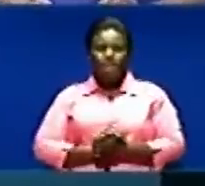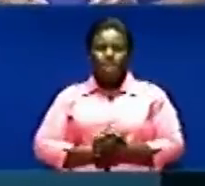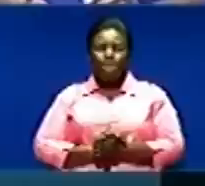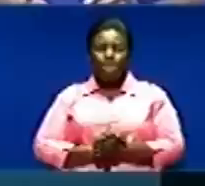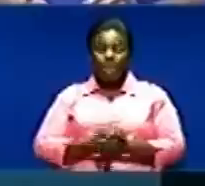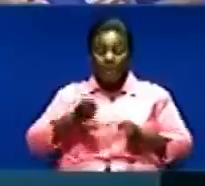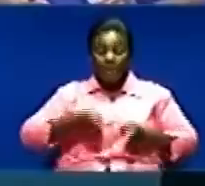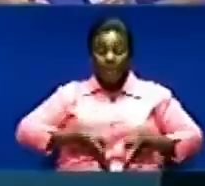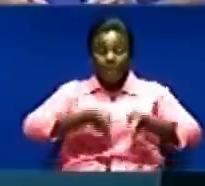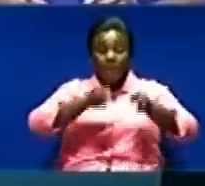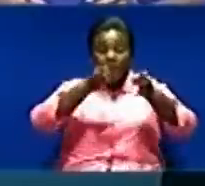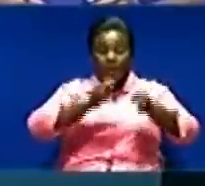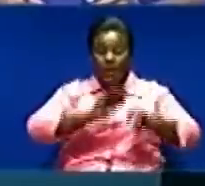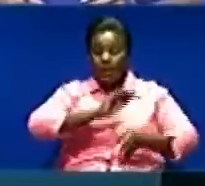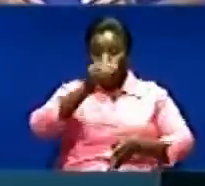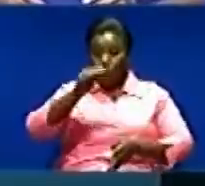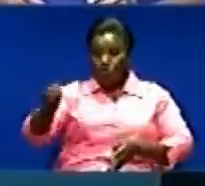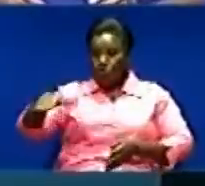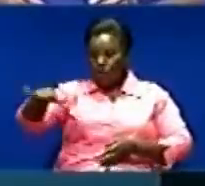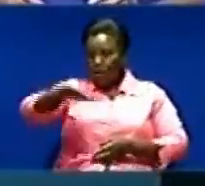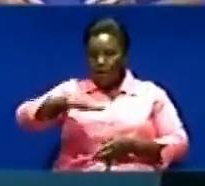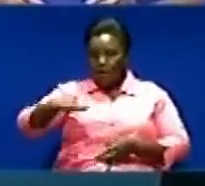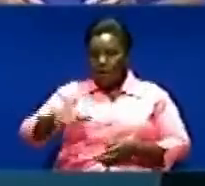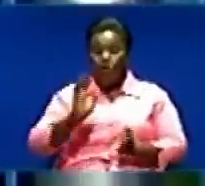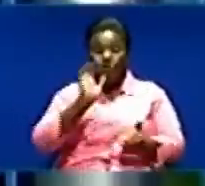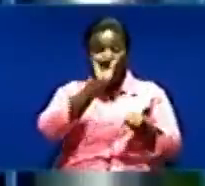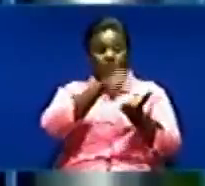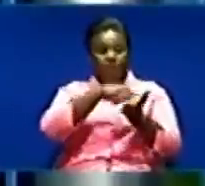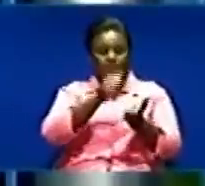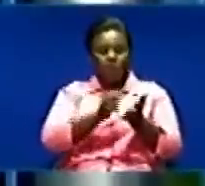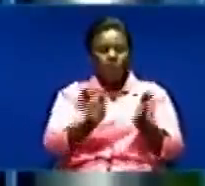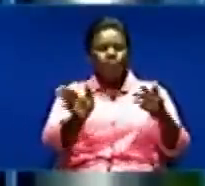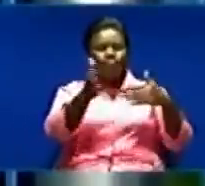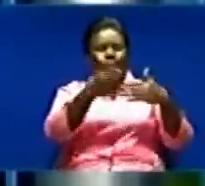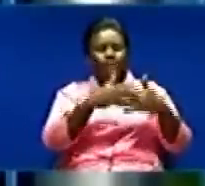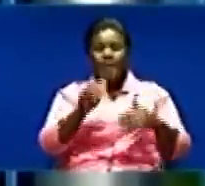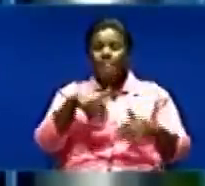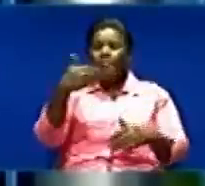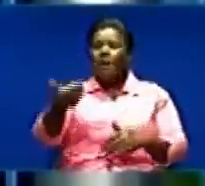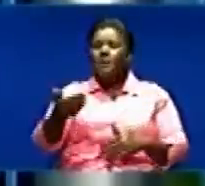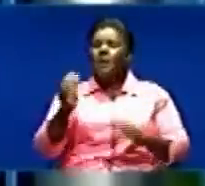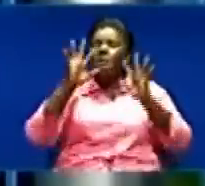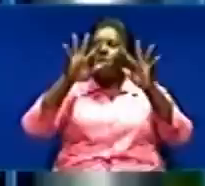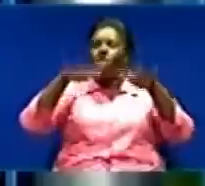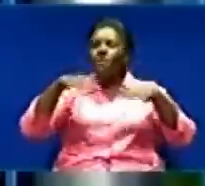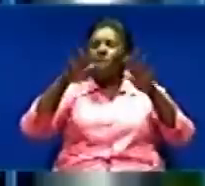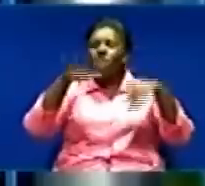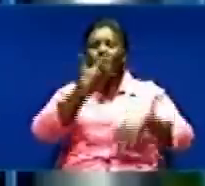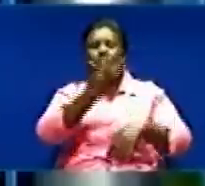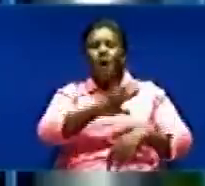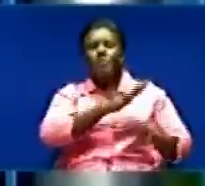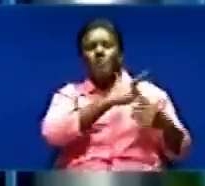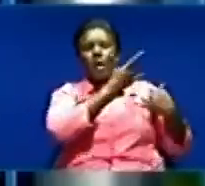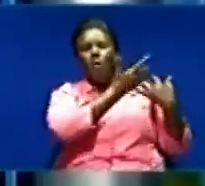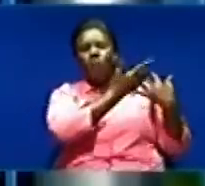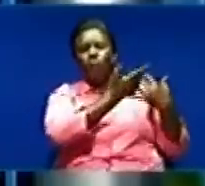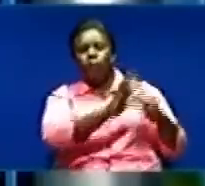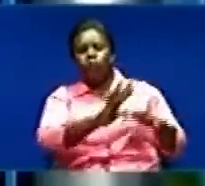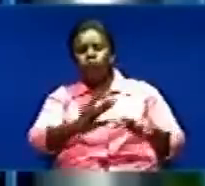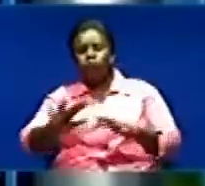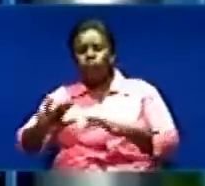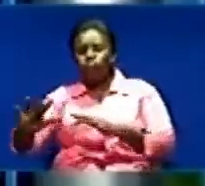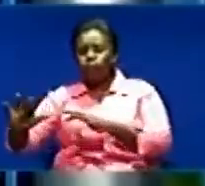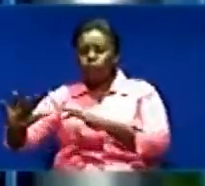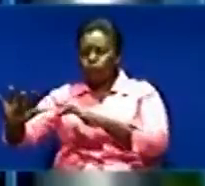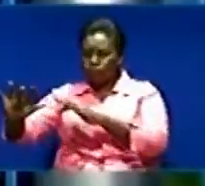leo imelazimika kufungwa kwa muda baada ya eneo hilo kujaa maji ya mvua iliyonyesha nje ya jiji la Dar es Salaam